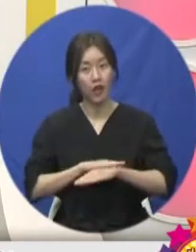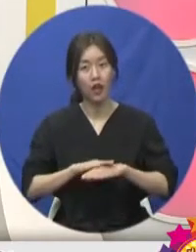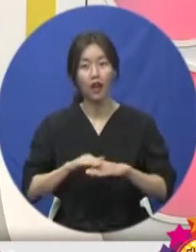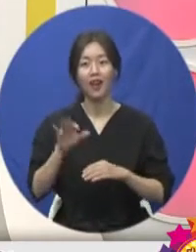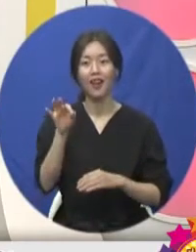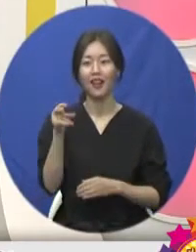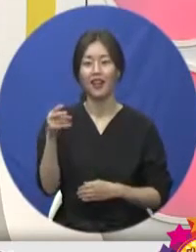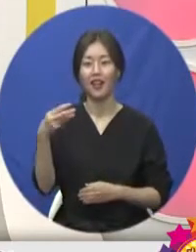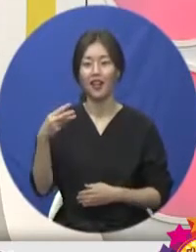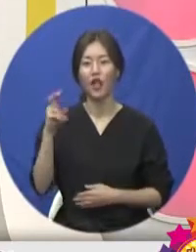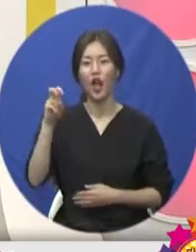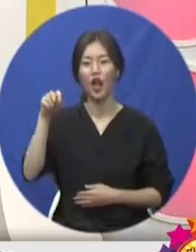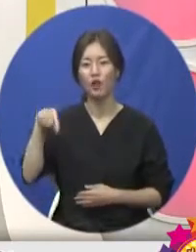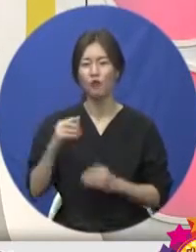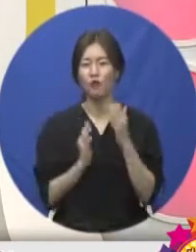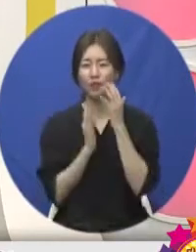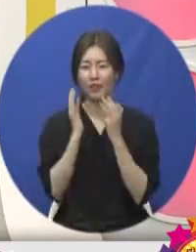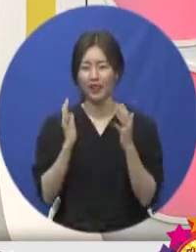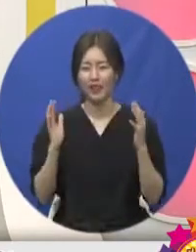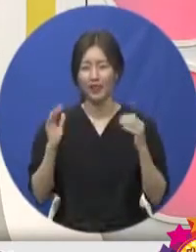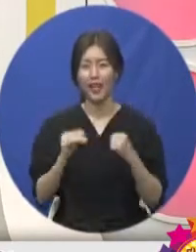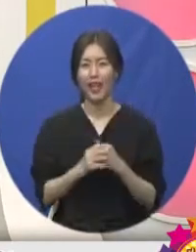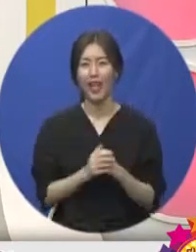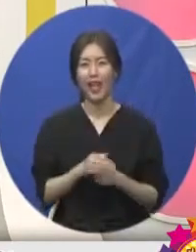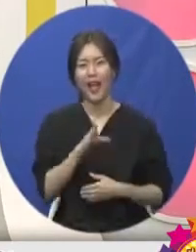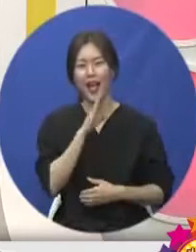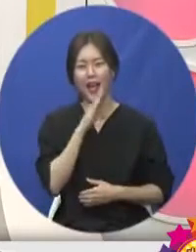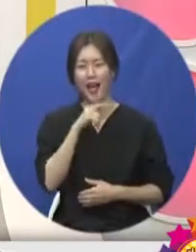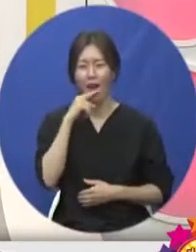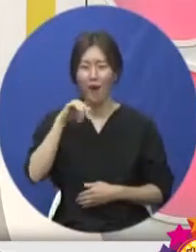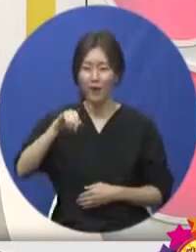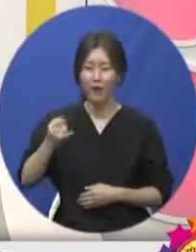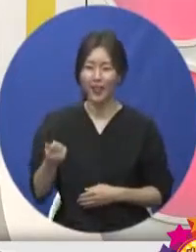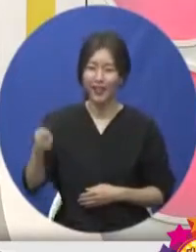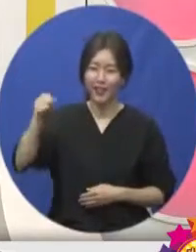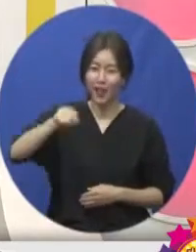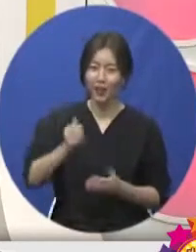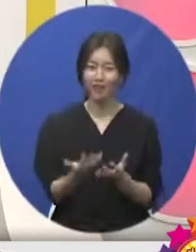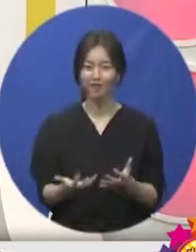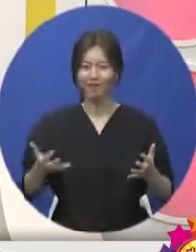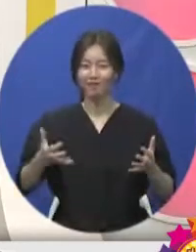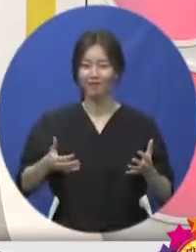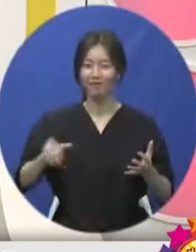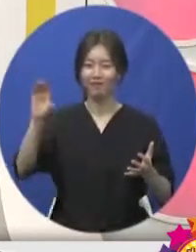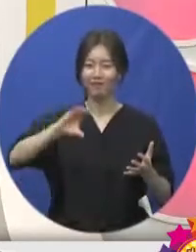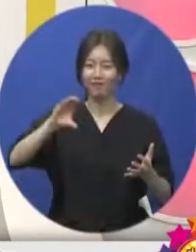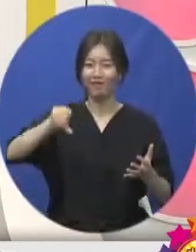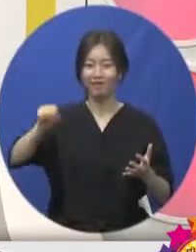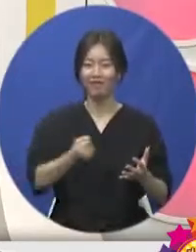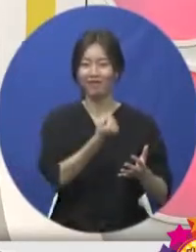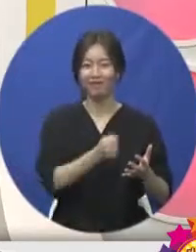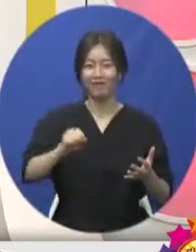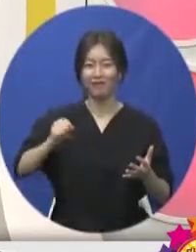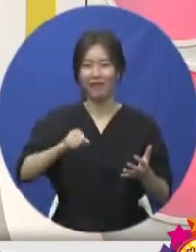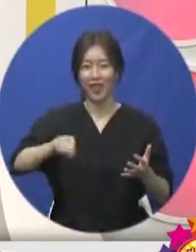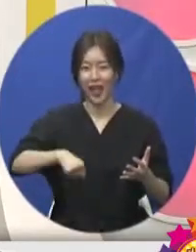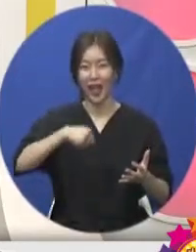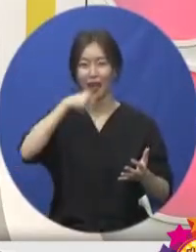열무김치. 열무김치 맞아. 열무김치 넣고 고추장 좀 넣고 드시고. 양푼에다가 그냥 네네네. 참기름 좀 넣고 딱딱